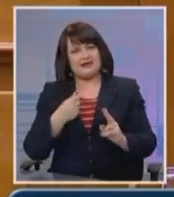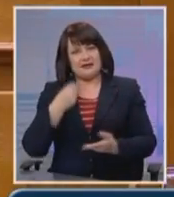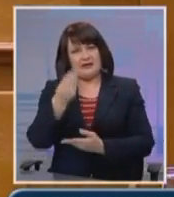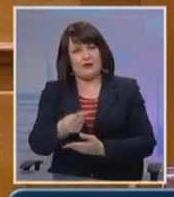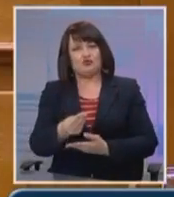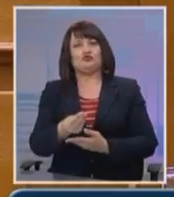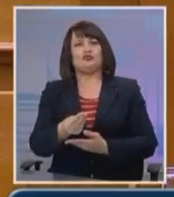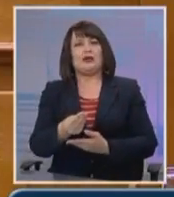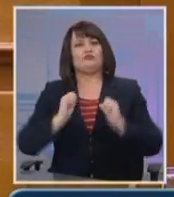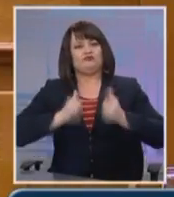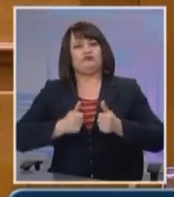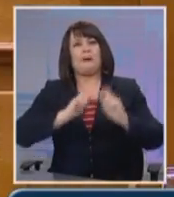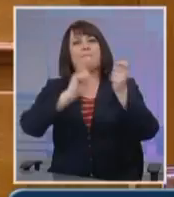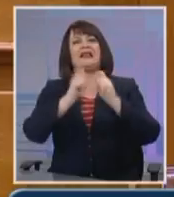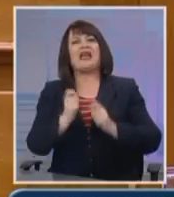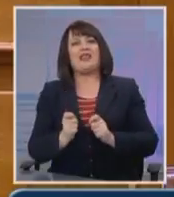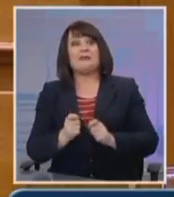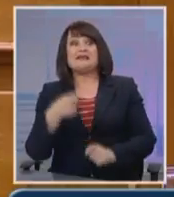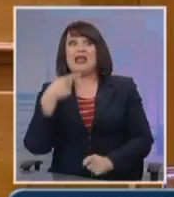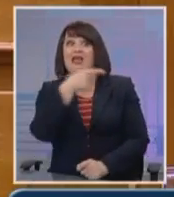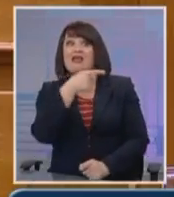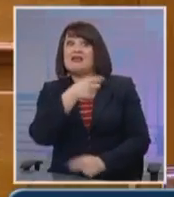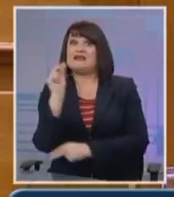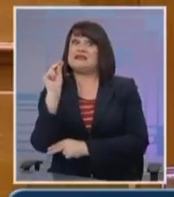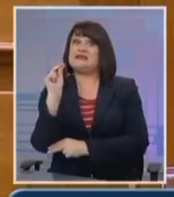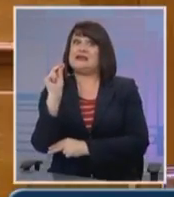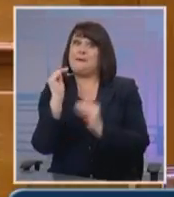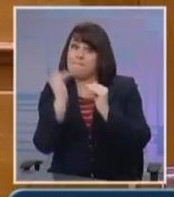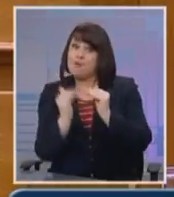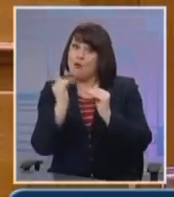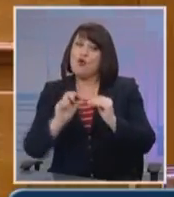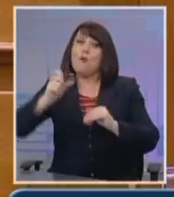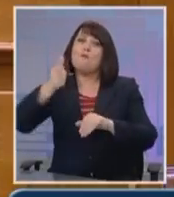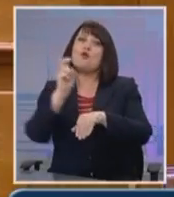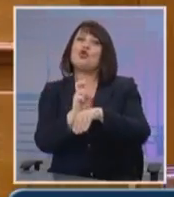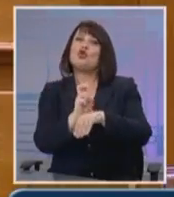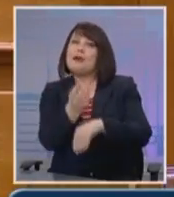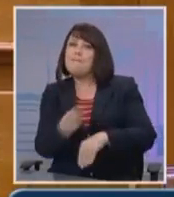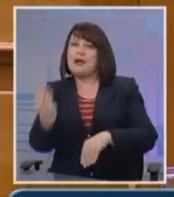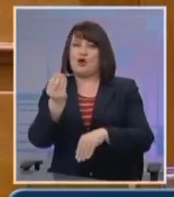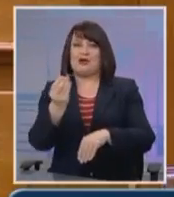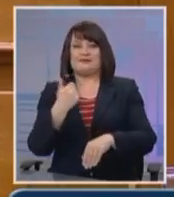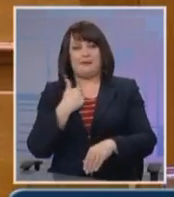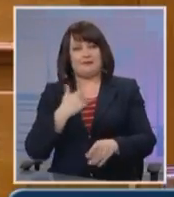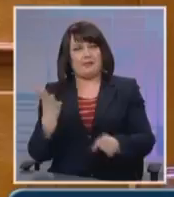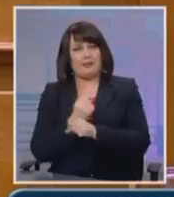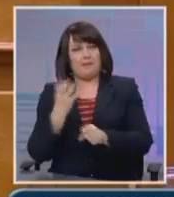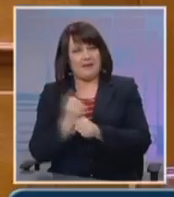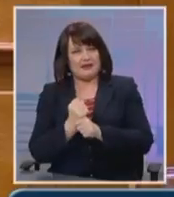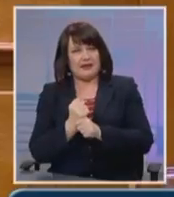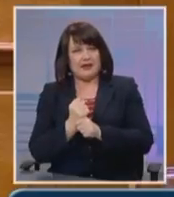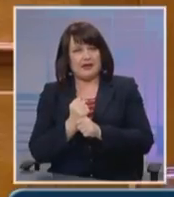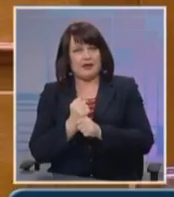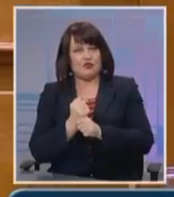νέες μεταρρυθμίσεις και εσείς θα δεσμευτείτε σε λίγο χαμηλότερα πρωτογενή πλεονάσματα. Εμείς θα πετύχουμε